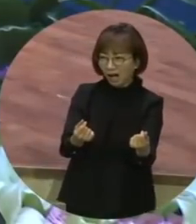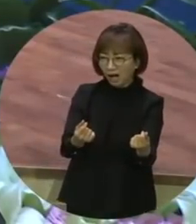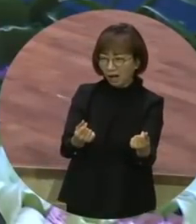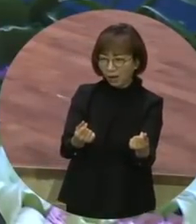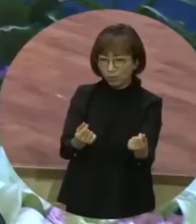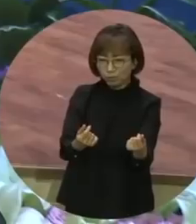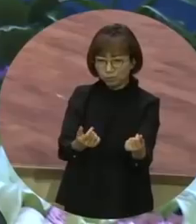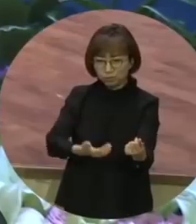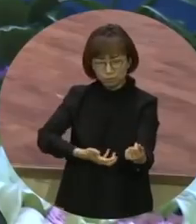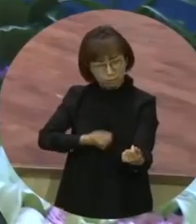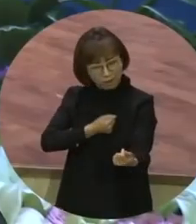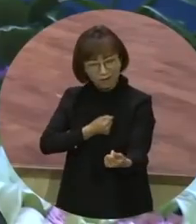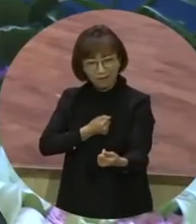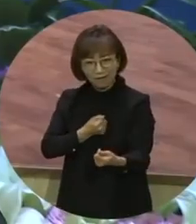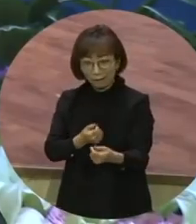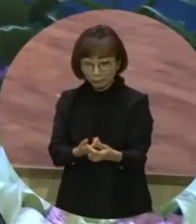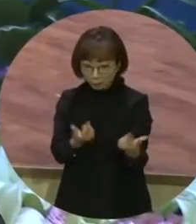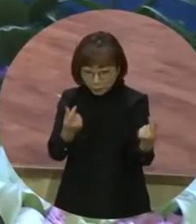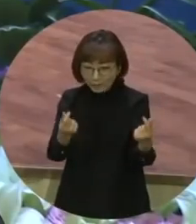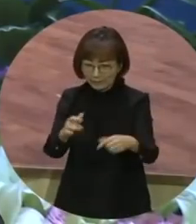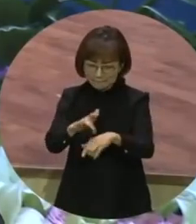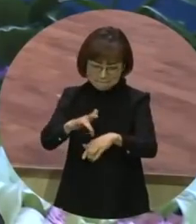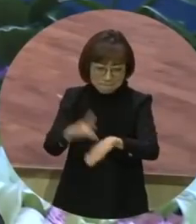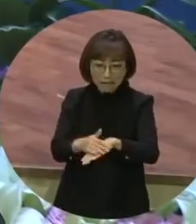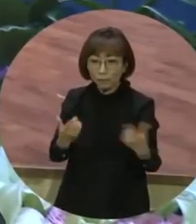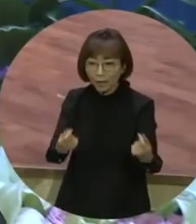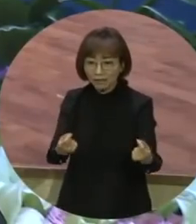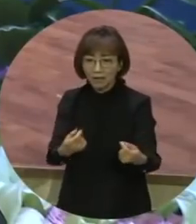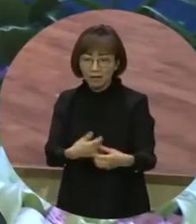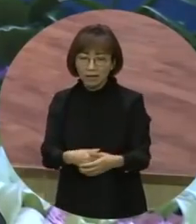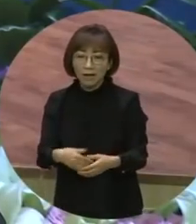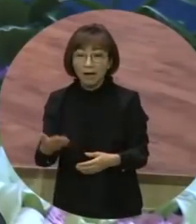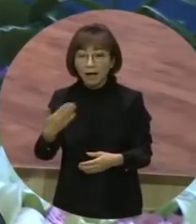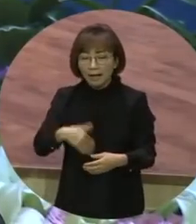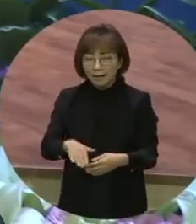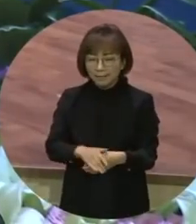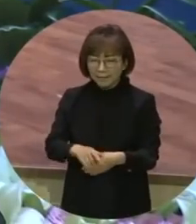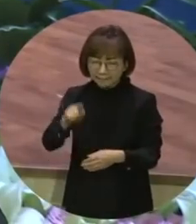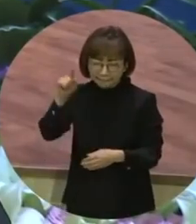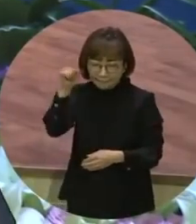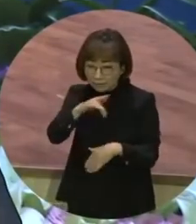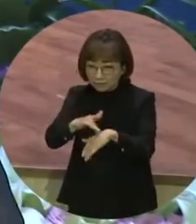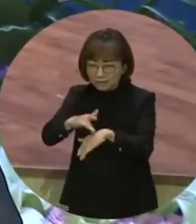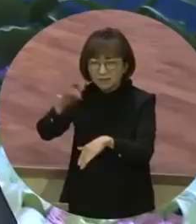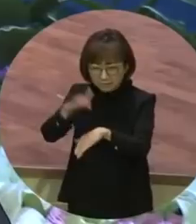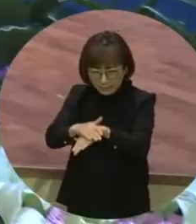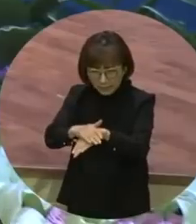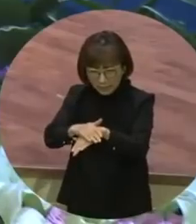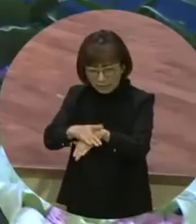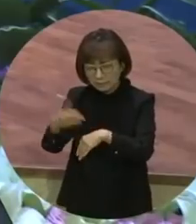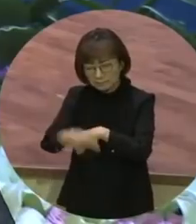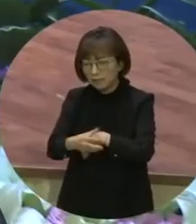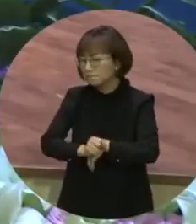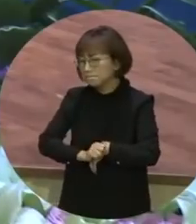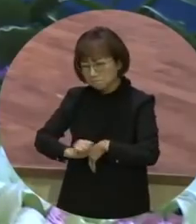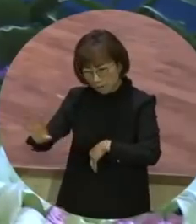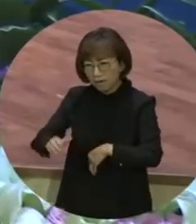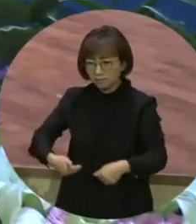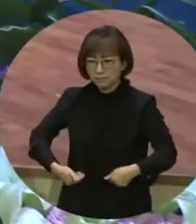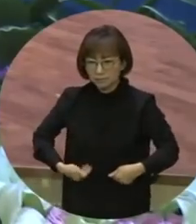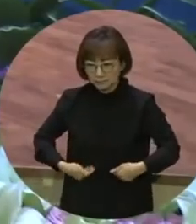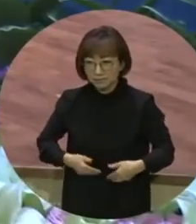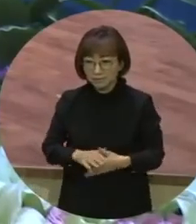사람들은. 그러니까요, 이 예틀을, 이 나쁜 습관, 이거 깨야 돼요. 지금 바울이요, 쓴